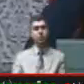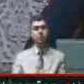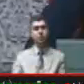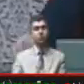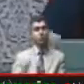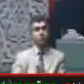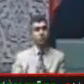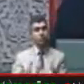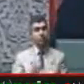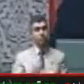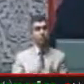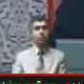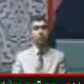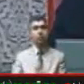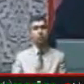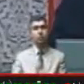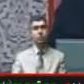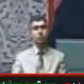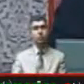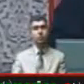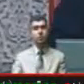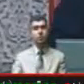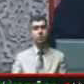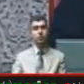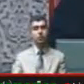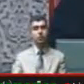أنهيتم حقكم في الكلام. و